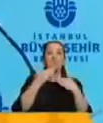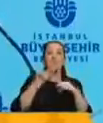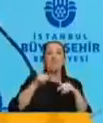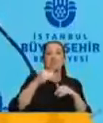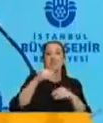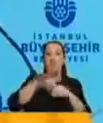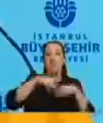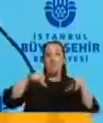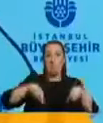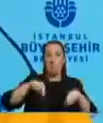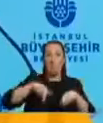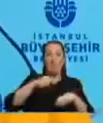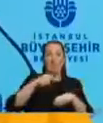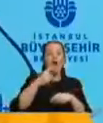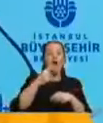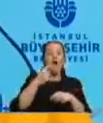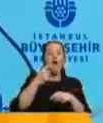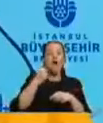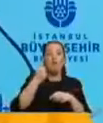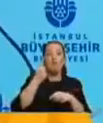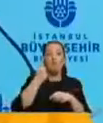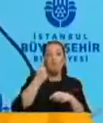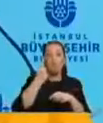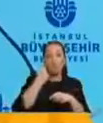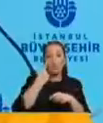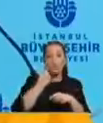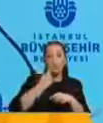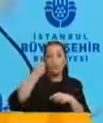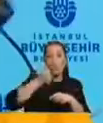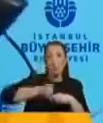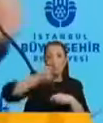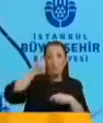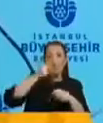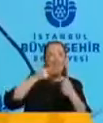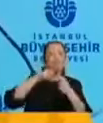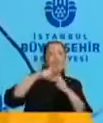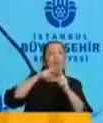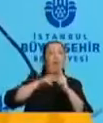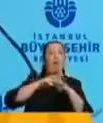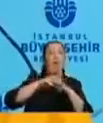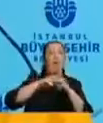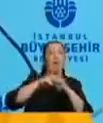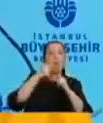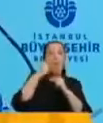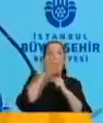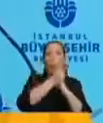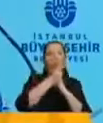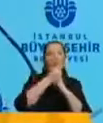değil mi? Cumhuriyet Halk Partisi salonu değil burası. Lütfen. Evet, peki teşekkür ediyorum.